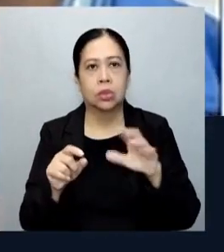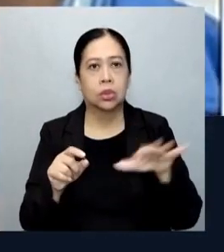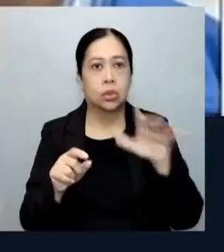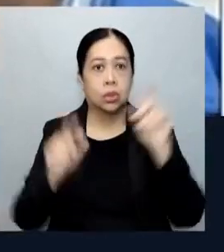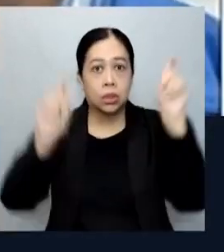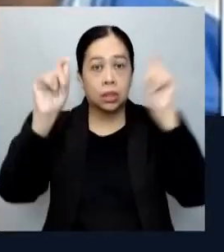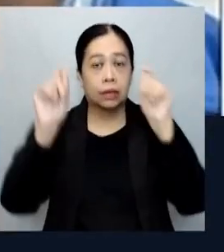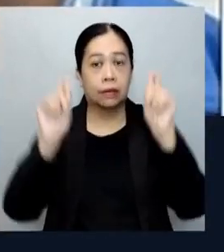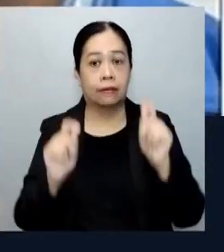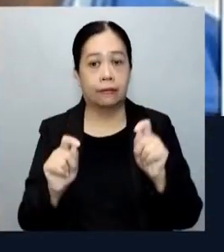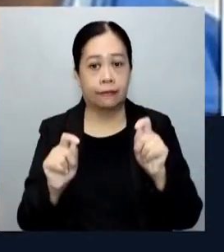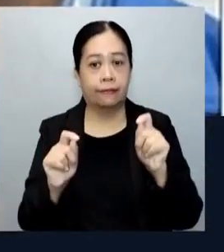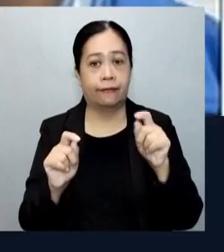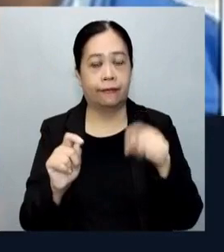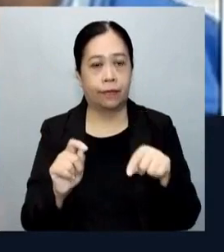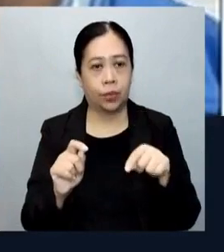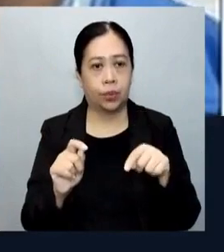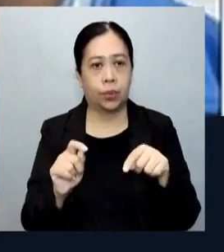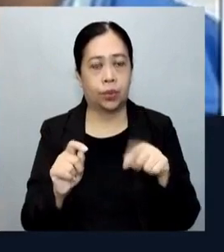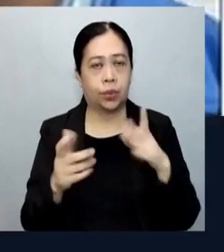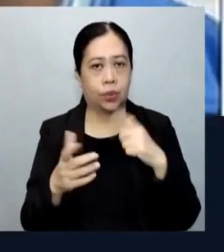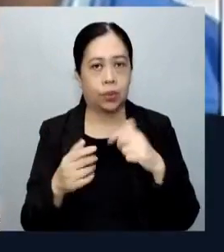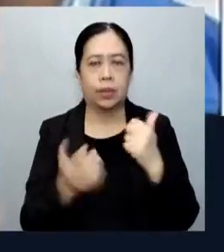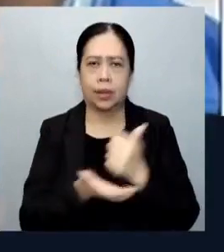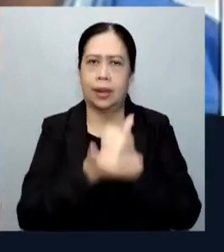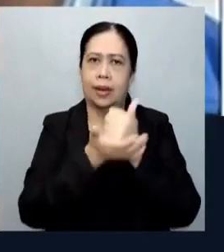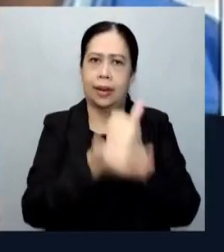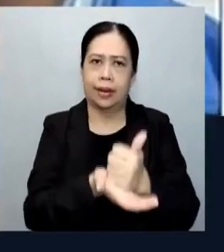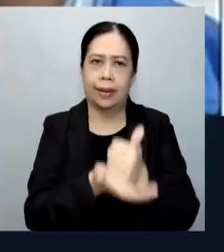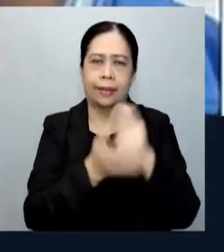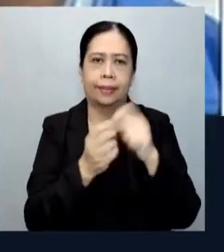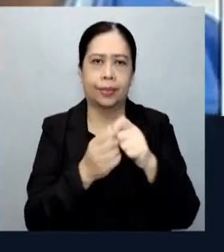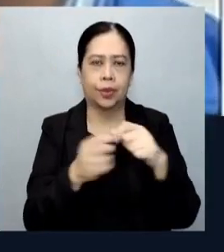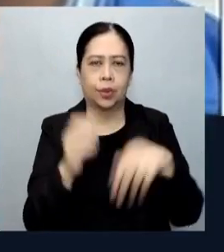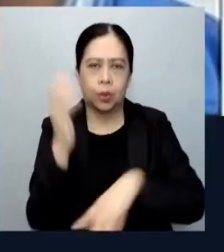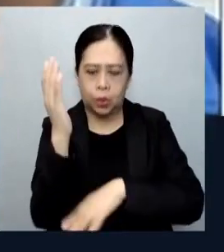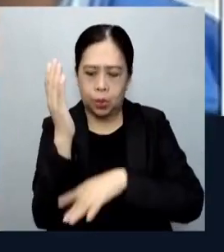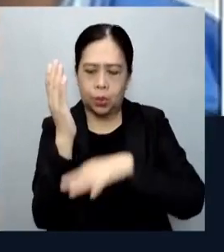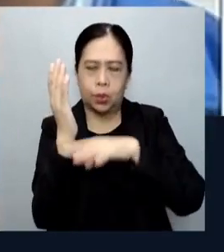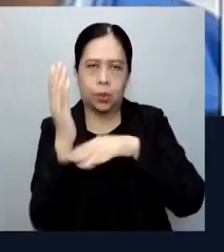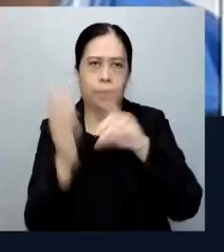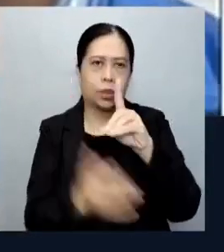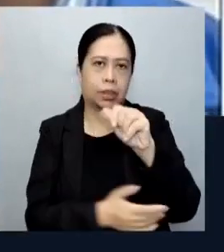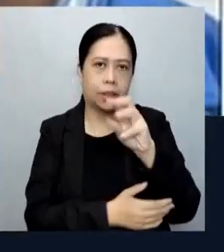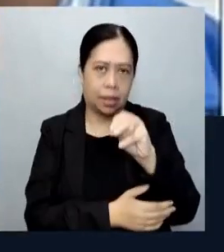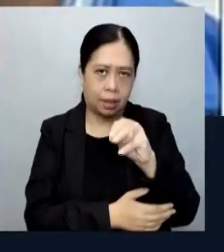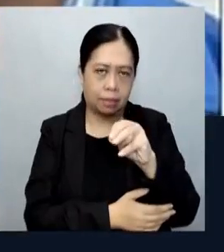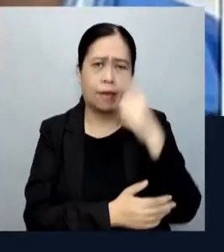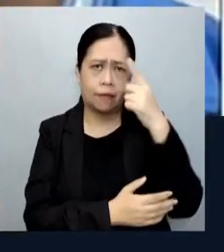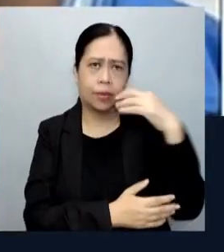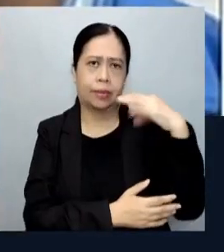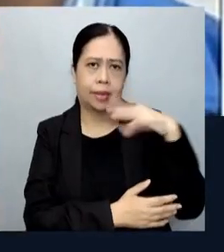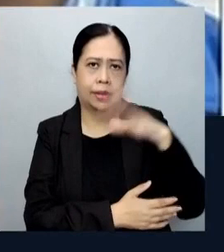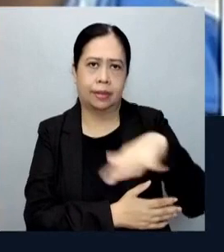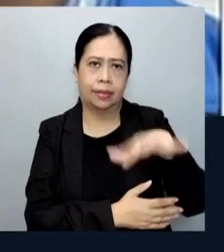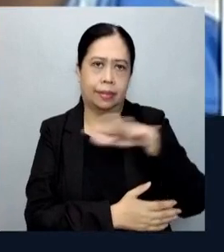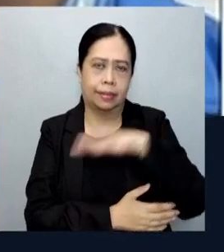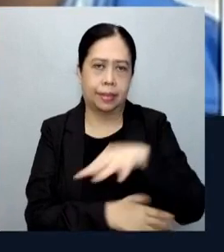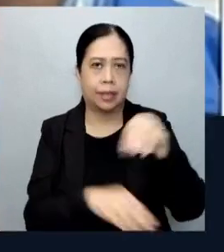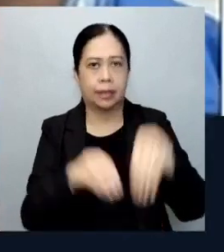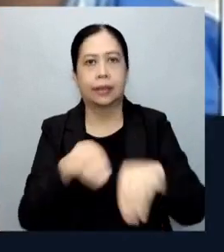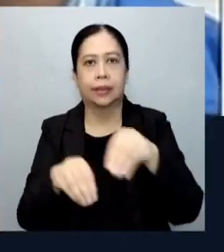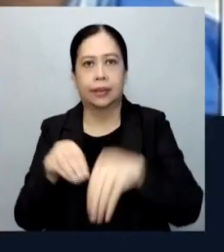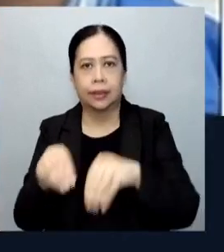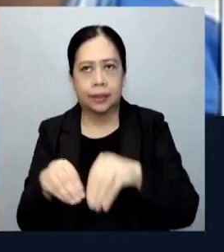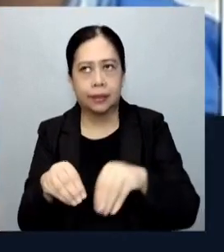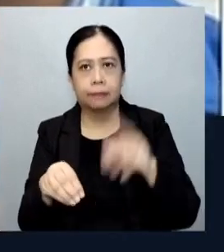yung dumating na bagyo, nakakatulong din na mapilapan yung ating mga dams para din naman sa ating pagtatanim pagdating